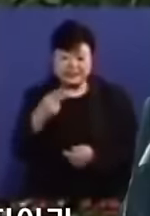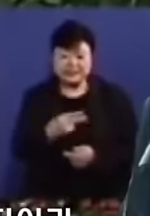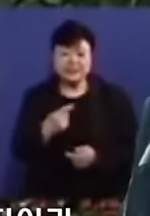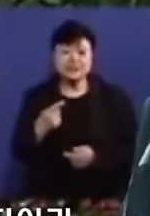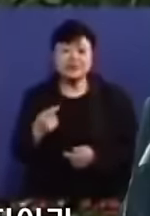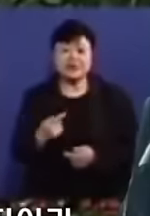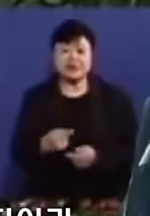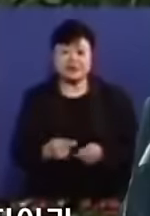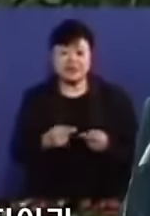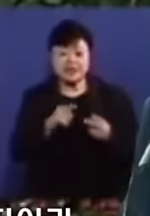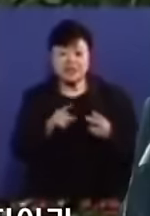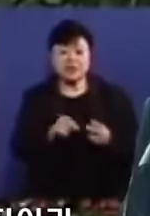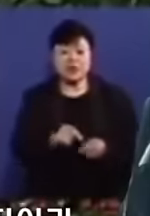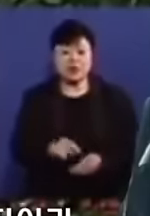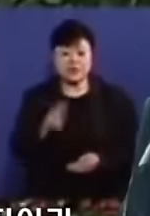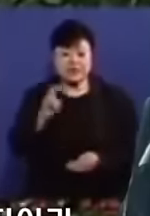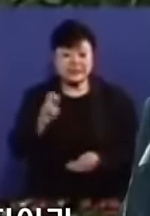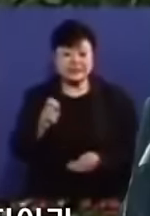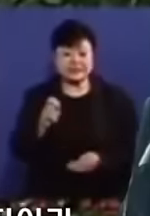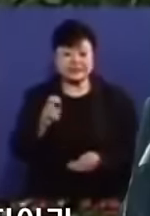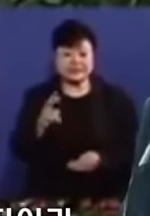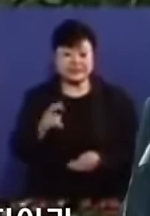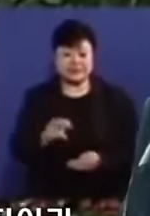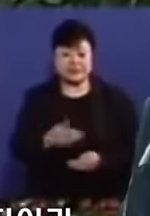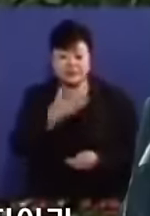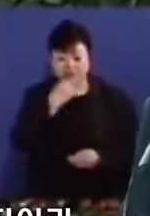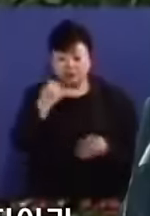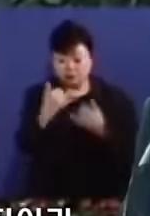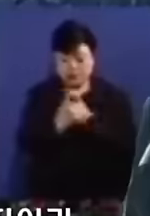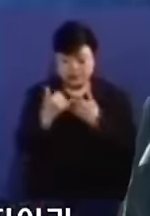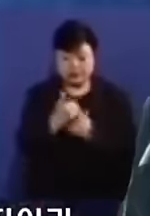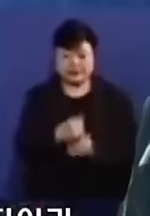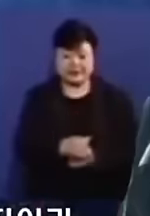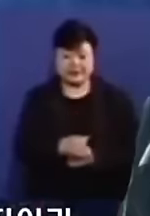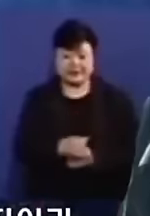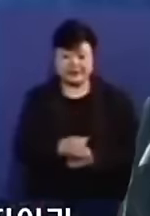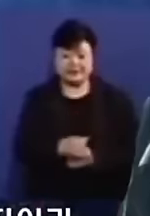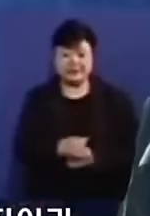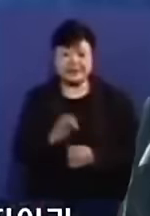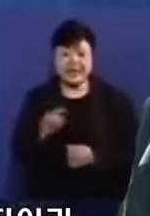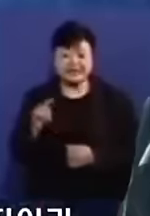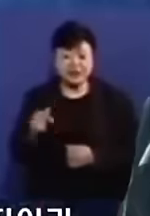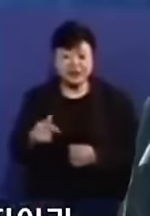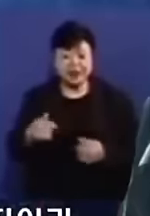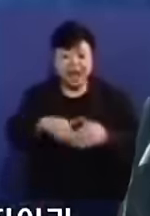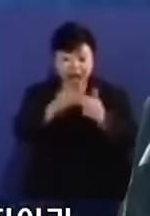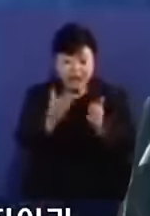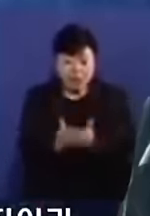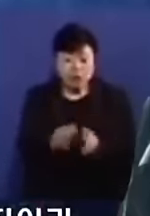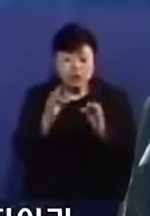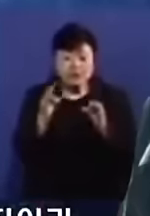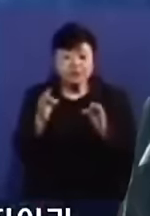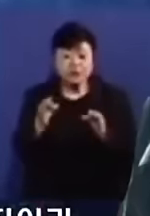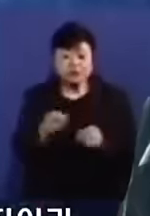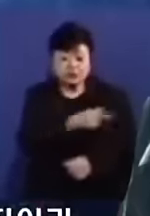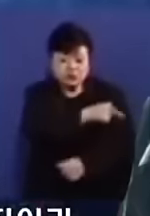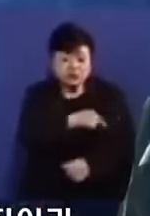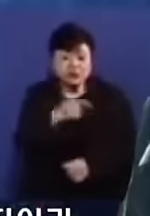2011년 2월 25일 순복음 가족신문에 실린 양천대교 김영수 집사님의 간증을 여러분